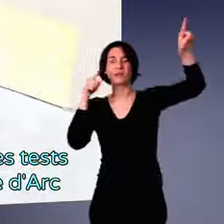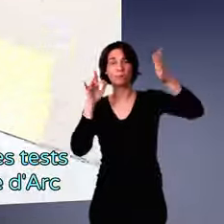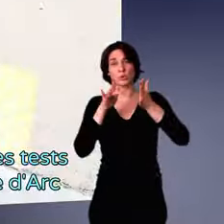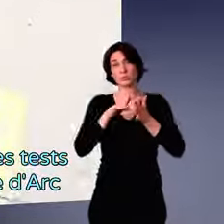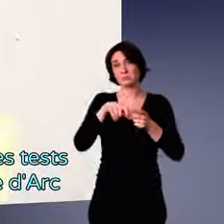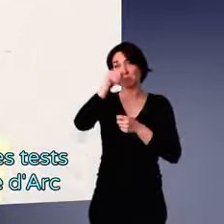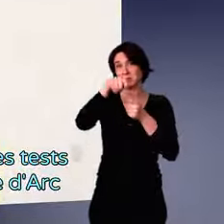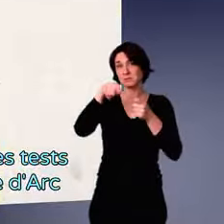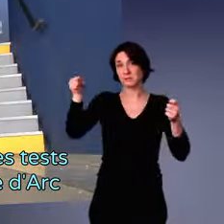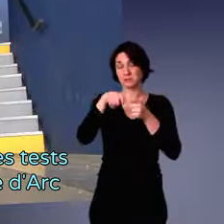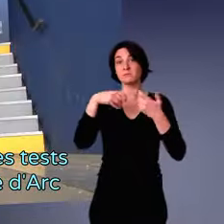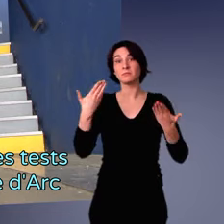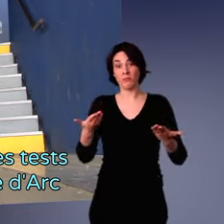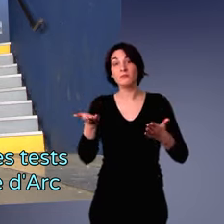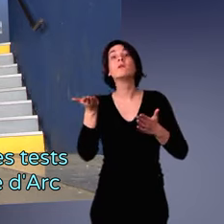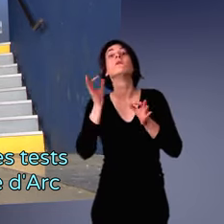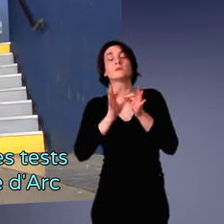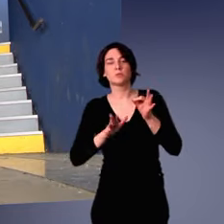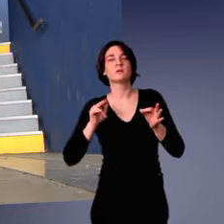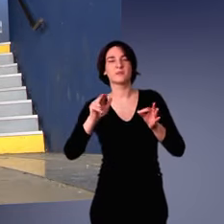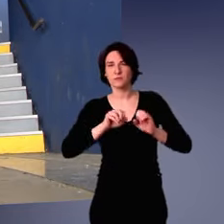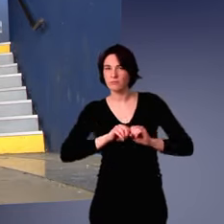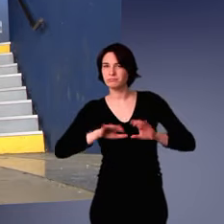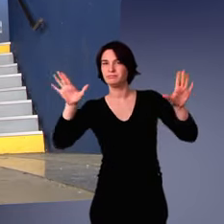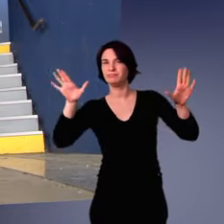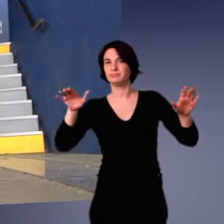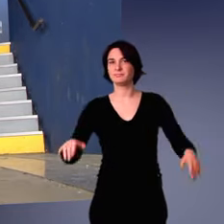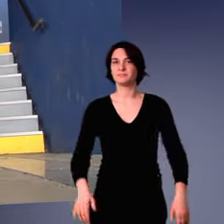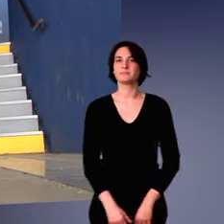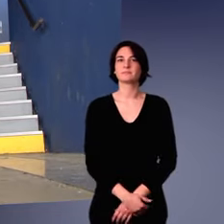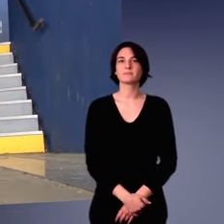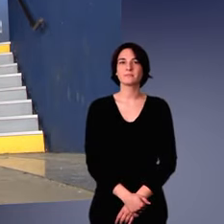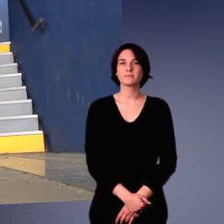multiplier après les tests réalisés sur la station Jean d'Arc en